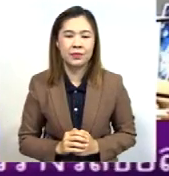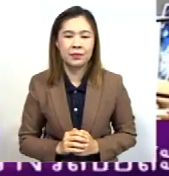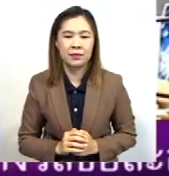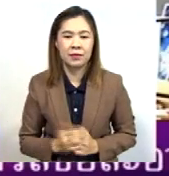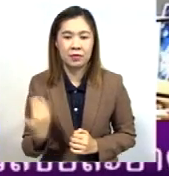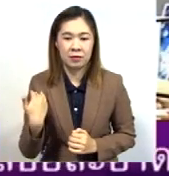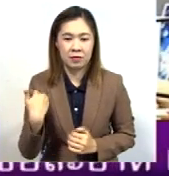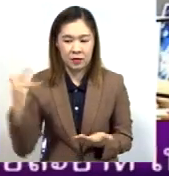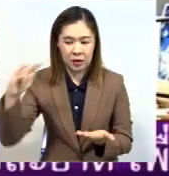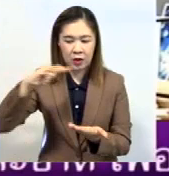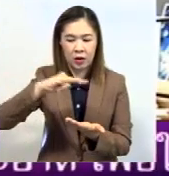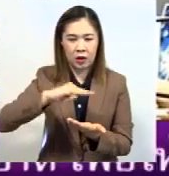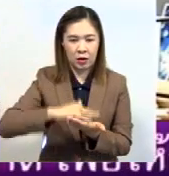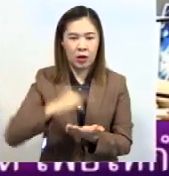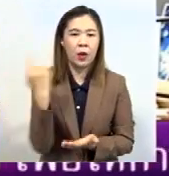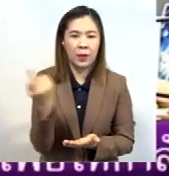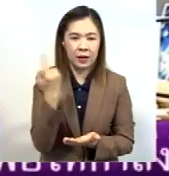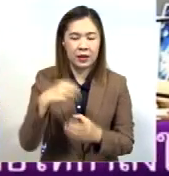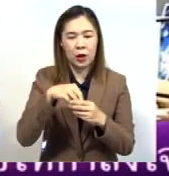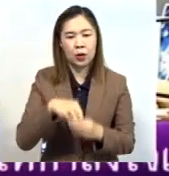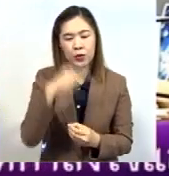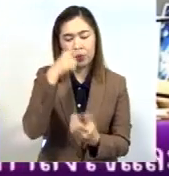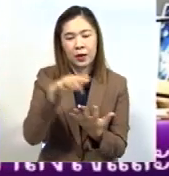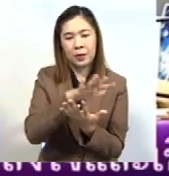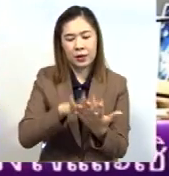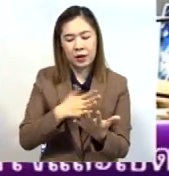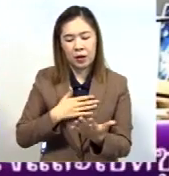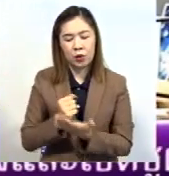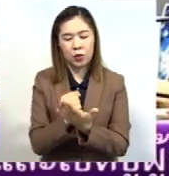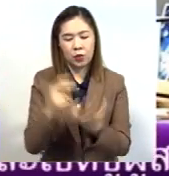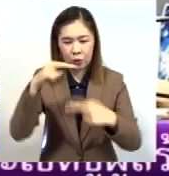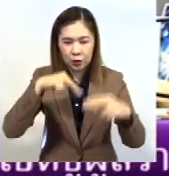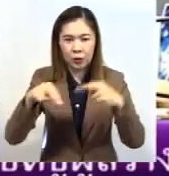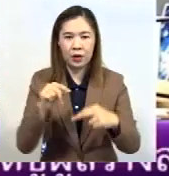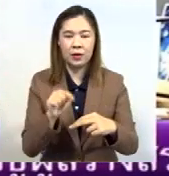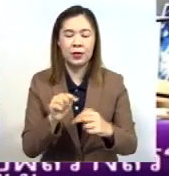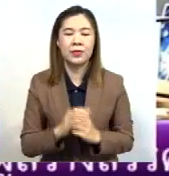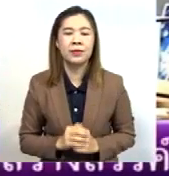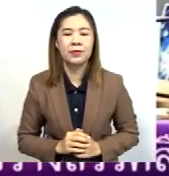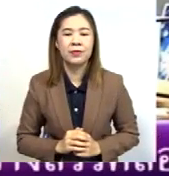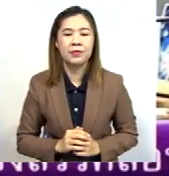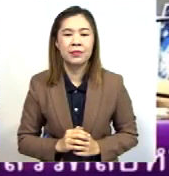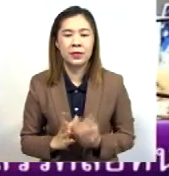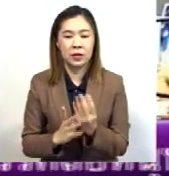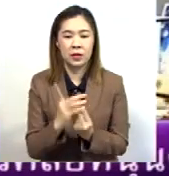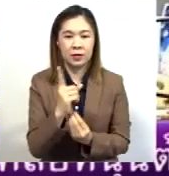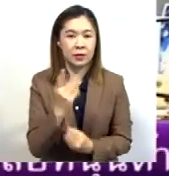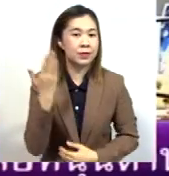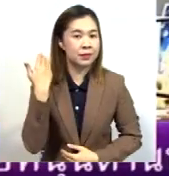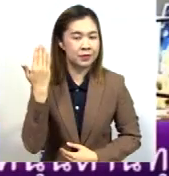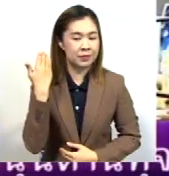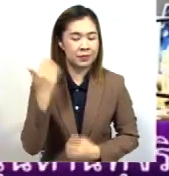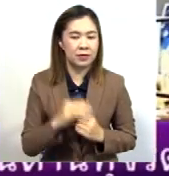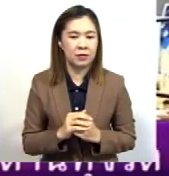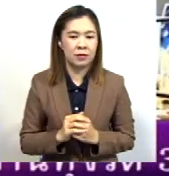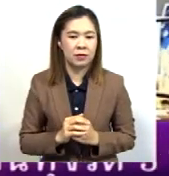าก็จะเข้ามาอยู่เป็นนักท่องเที่ยวในประเทศไทยนะครับเราก็ดูแลนะครับข้อดีที่เกิดขึ้นในช่วง1สัปดาห์ที่ผ่านมาคือว่า